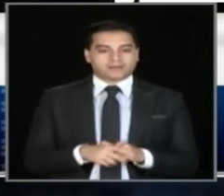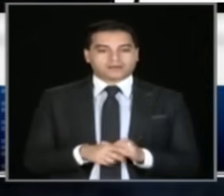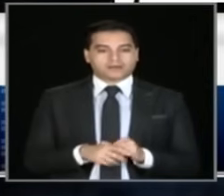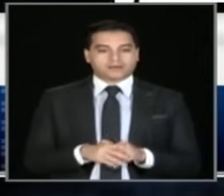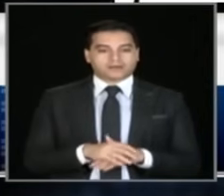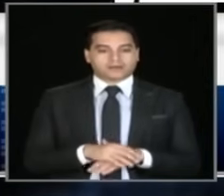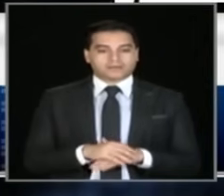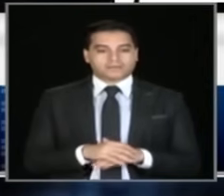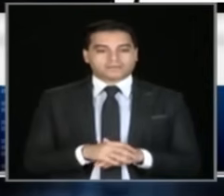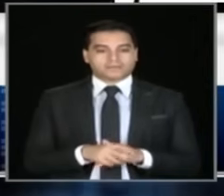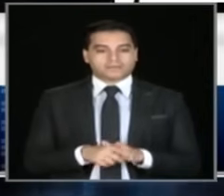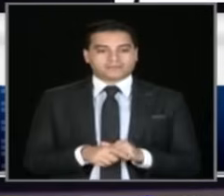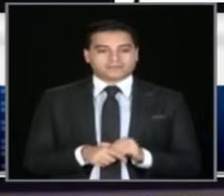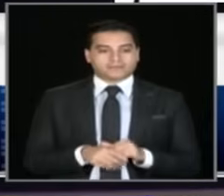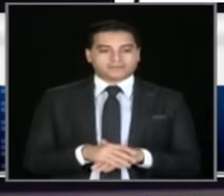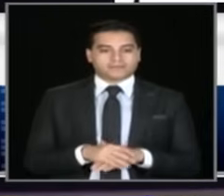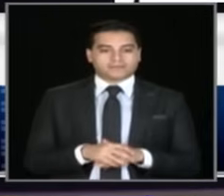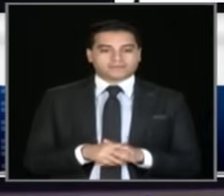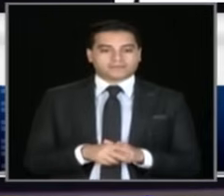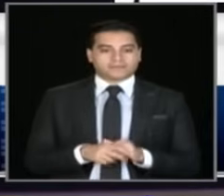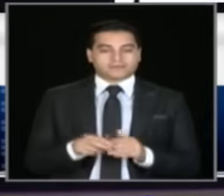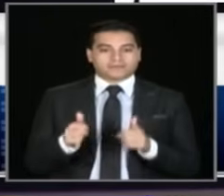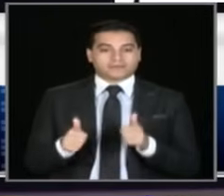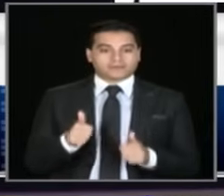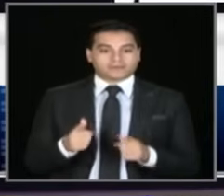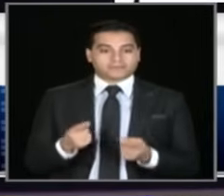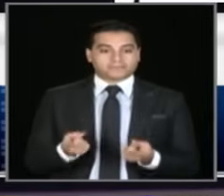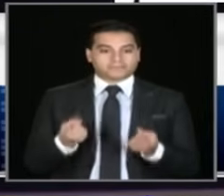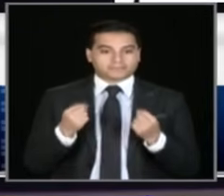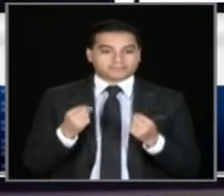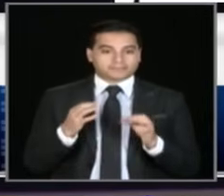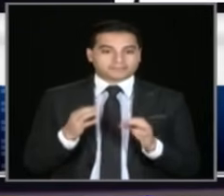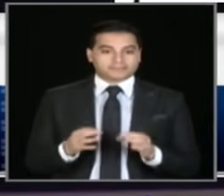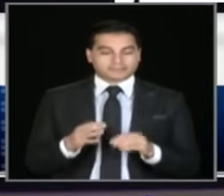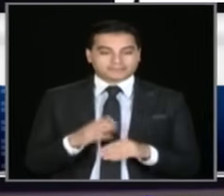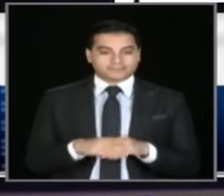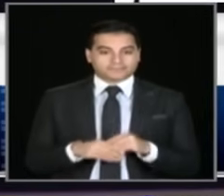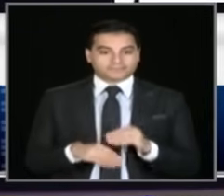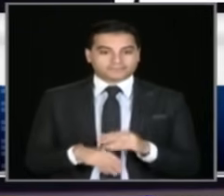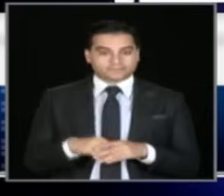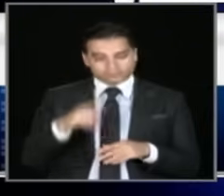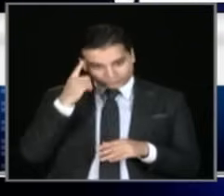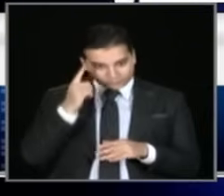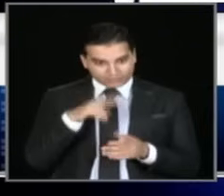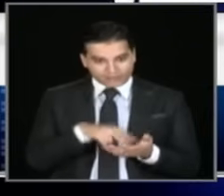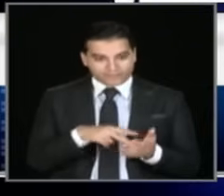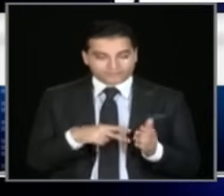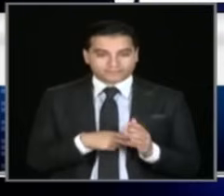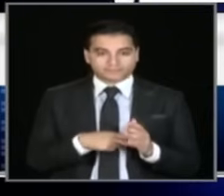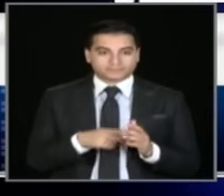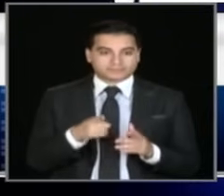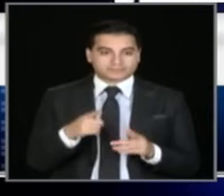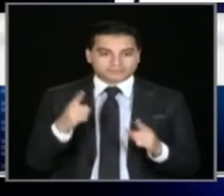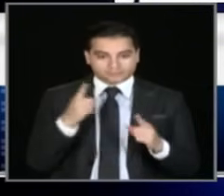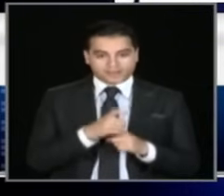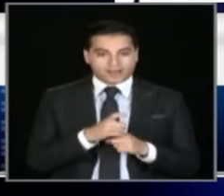المرة دي بقى ريسك غير محسوب. مش هتعرف تستبعد. هنا بقى انت